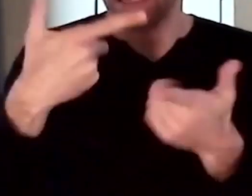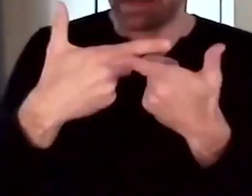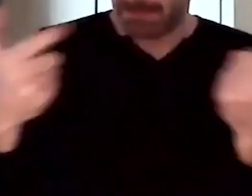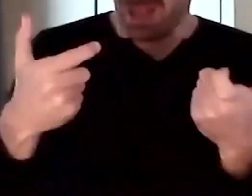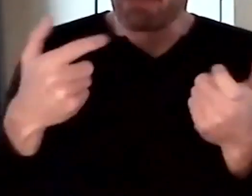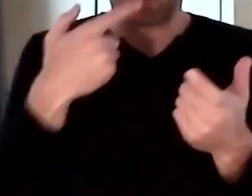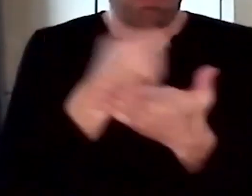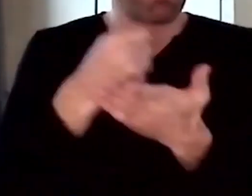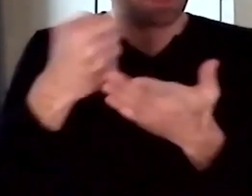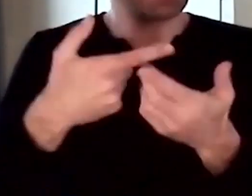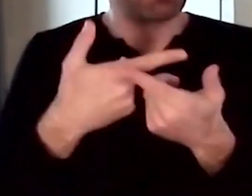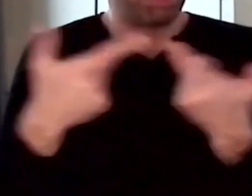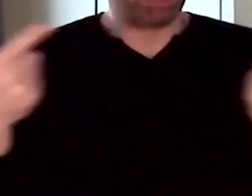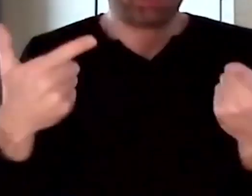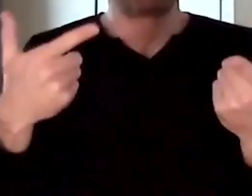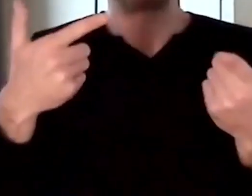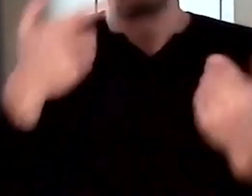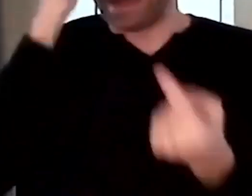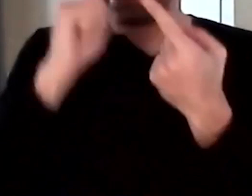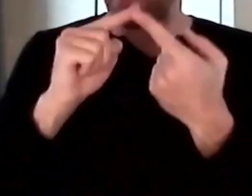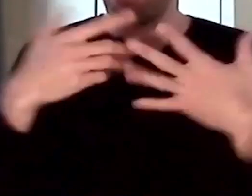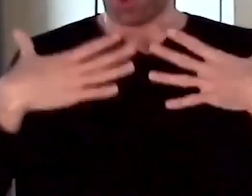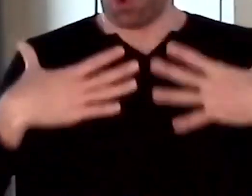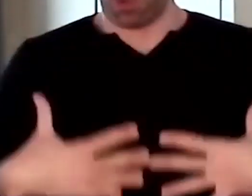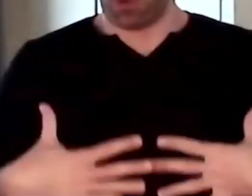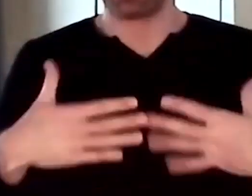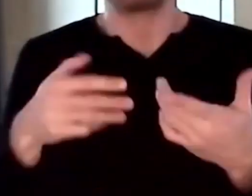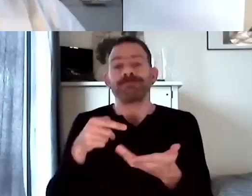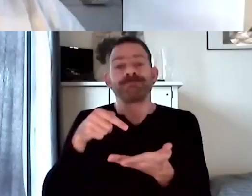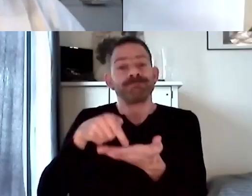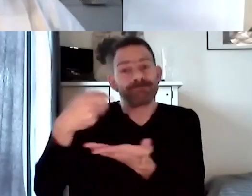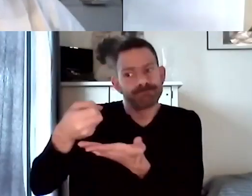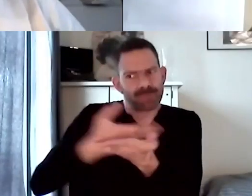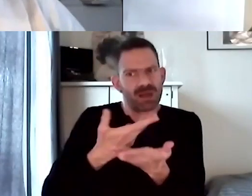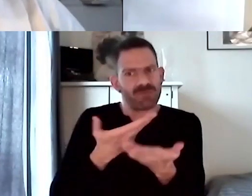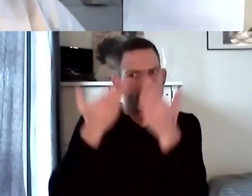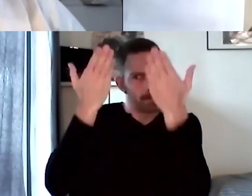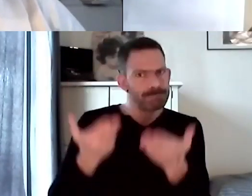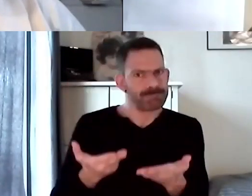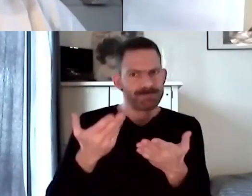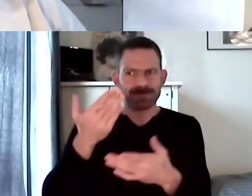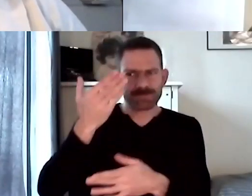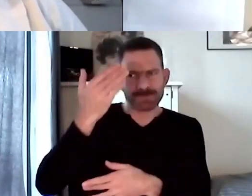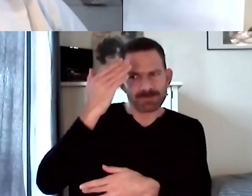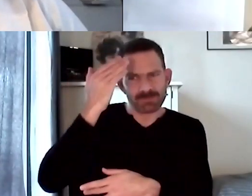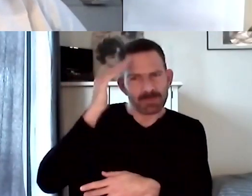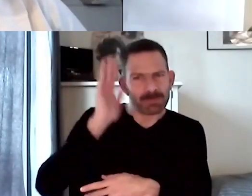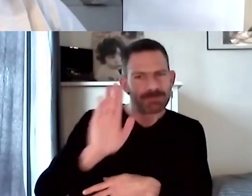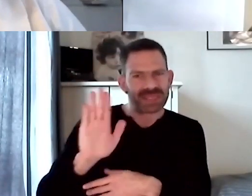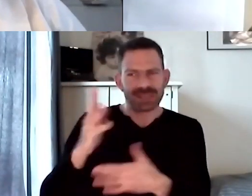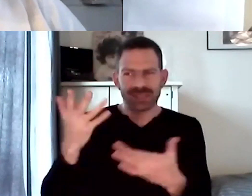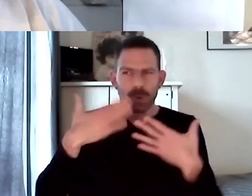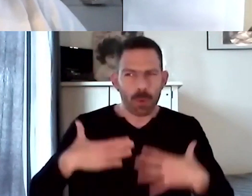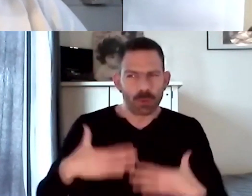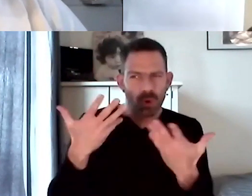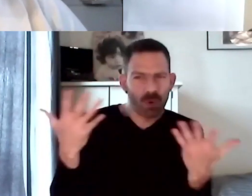des tests de comportement, justement, qui vont nous dire la personnalité de la personne, comment elle se comporte. Et on verra